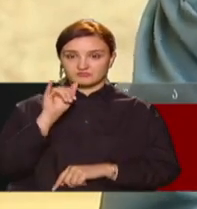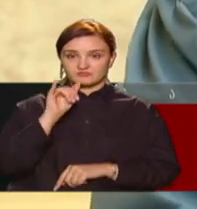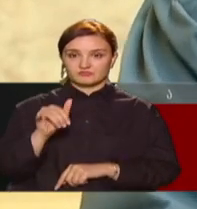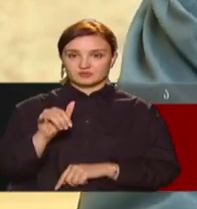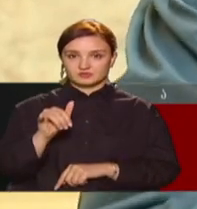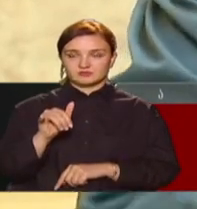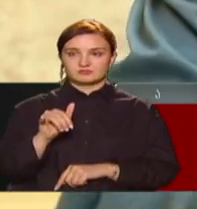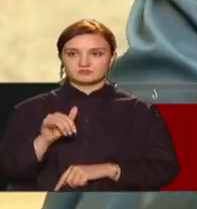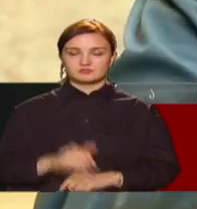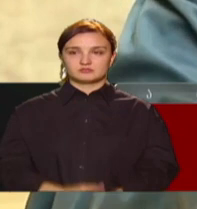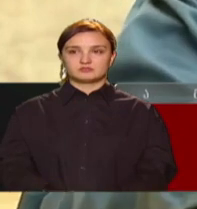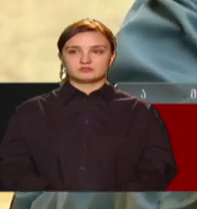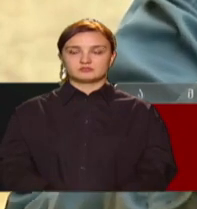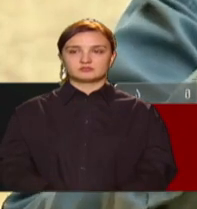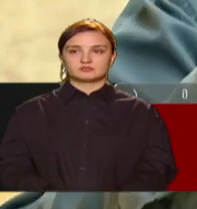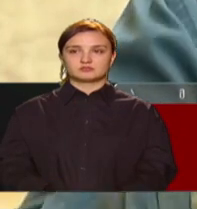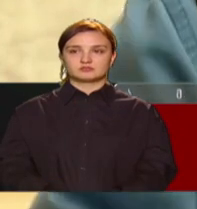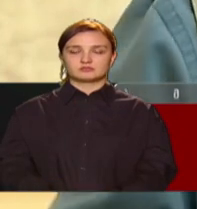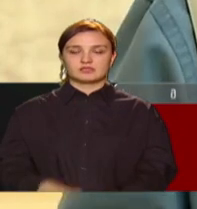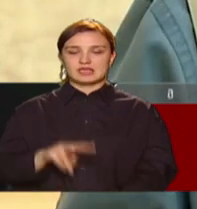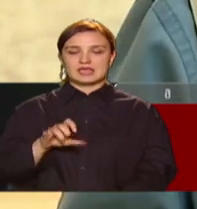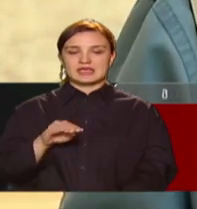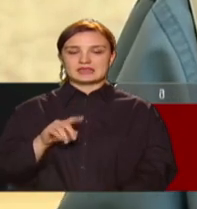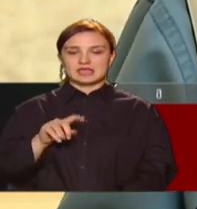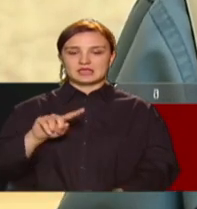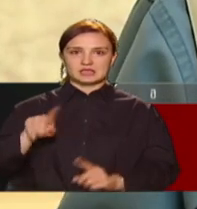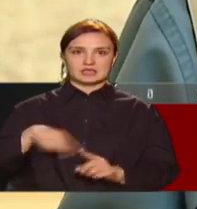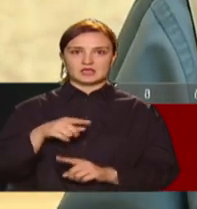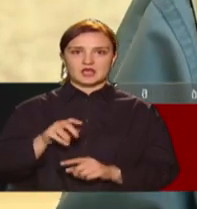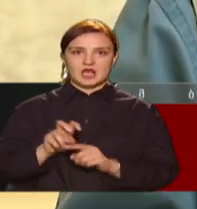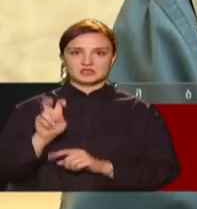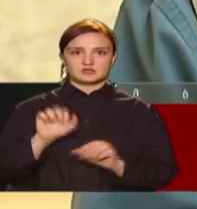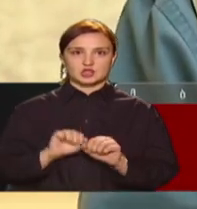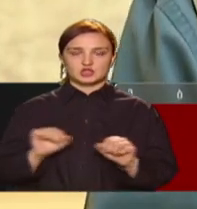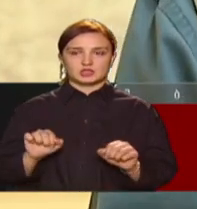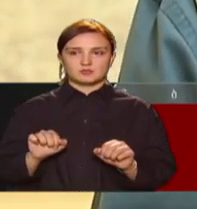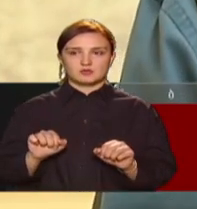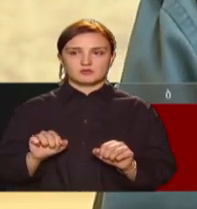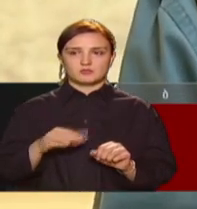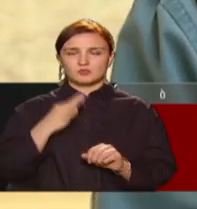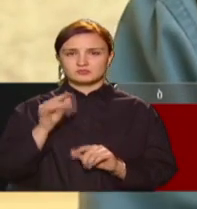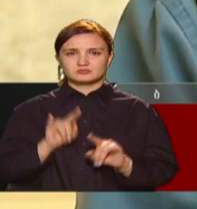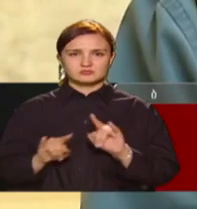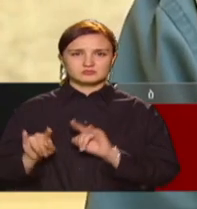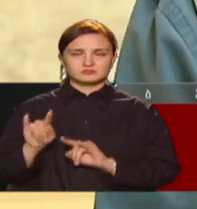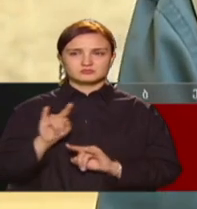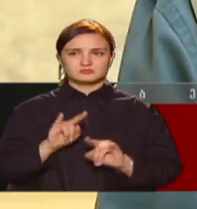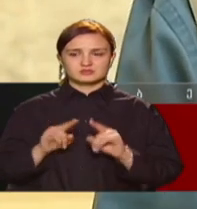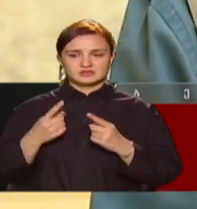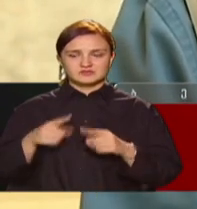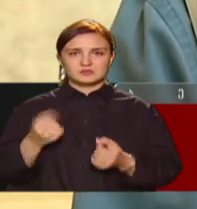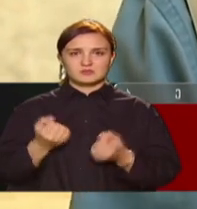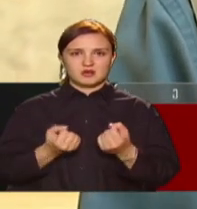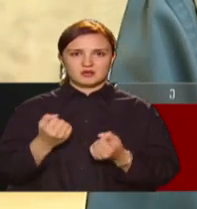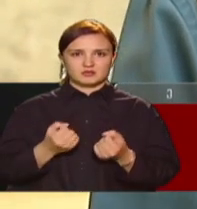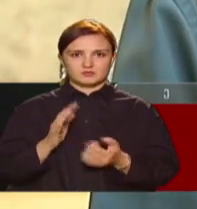ბიჭები მოიხსნებიან და შერეს ლენტეხი წავნილ თბილისში და ასლა არ შედგებაო. ეხვეწეთ მე დაზვერი კაცო, სხვა მანქანას